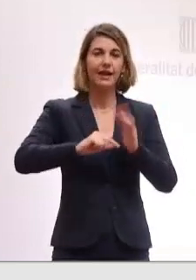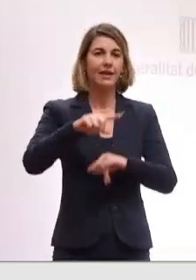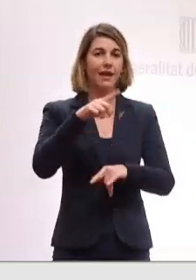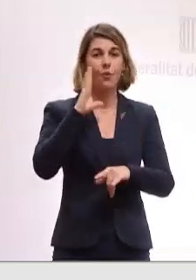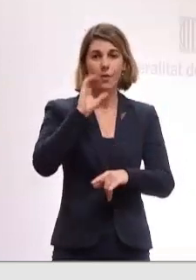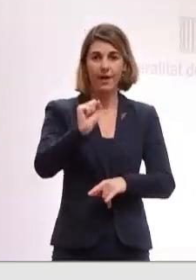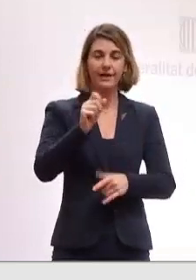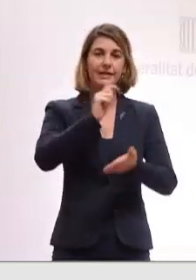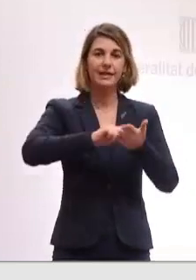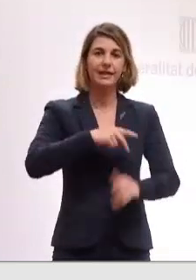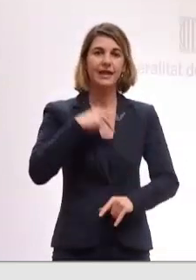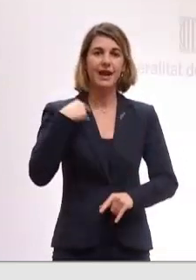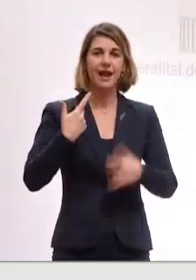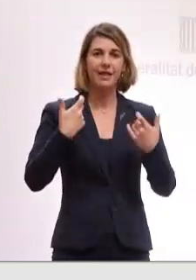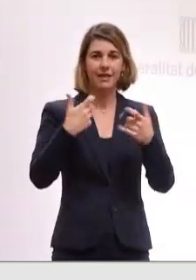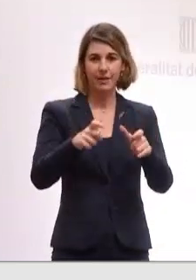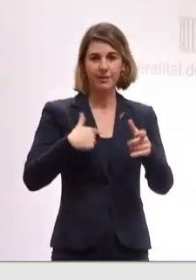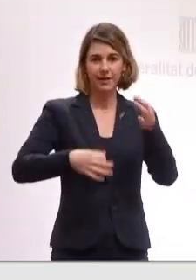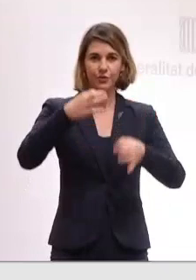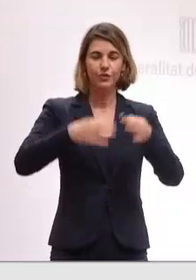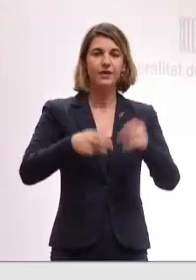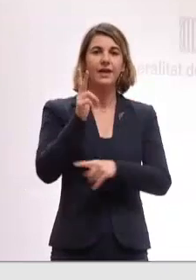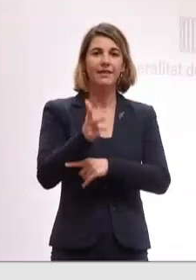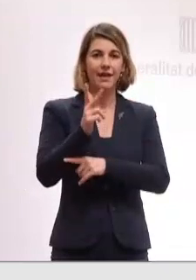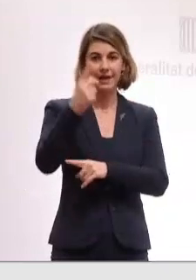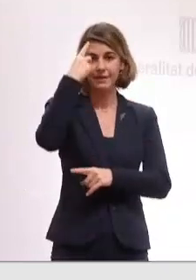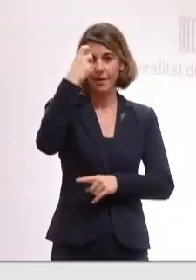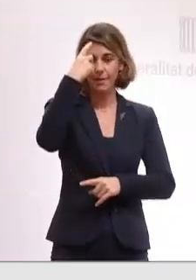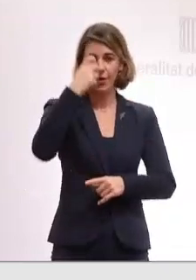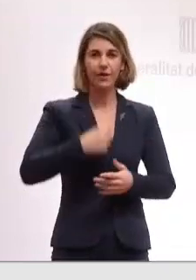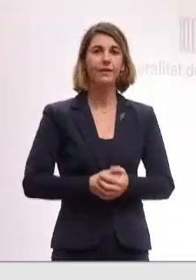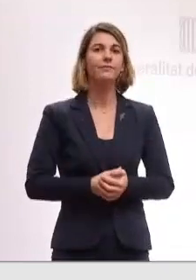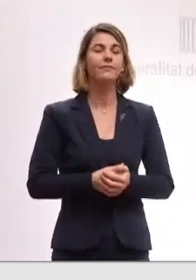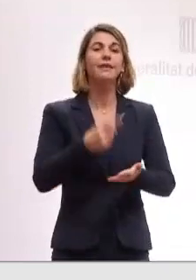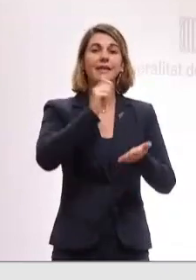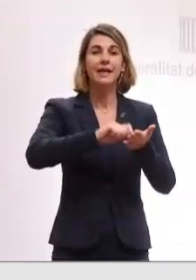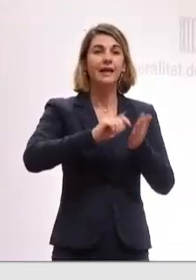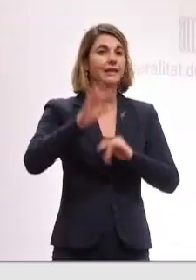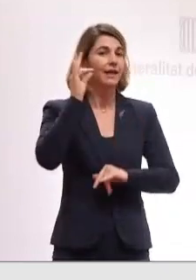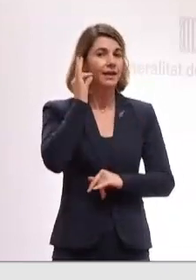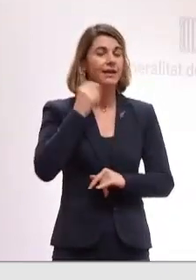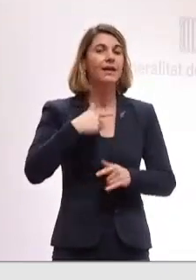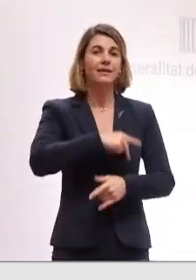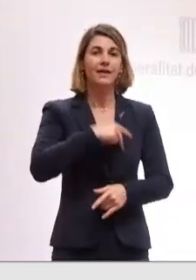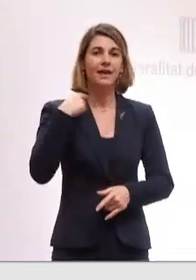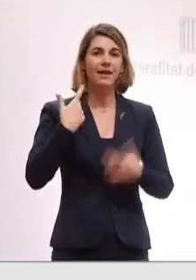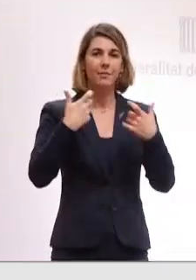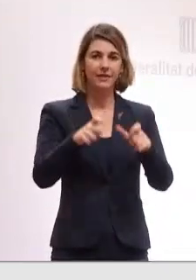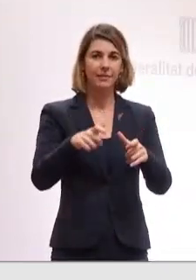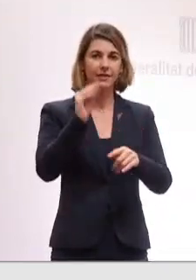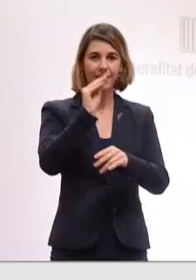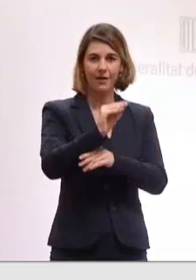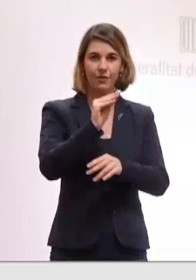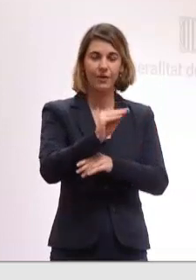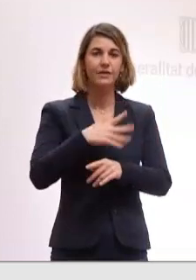secretari general del Departament de Justícia, Drets i Memòria, secretària general del Departament d'Educació,